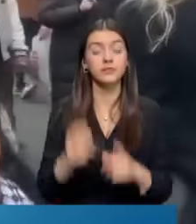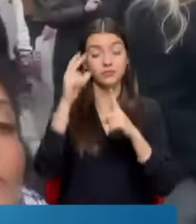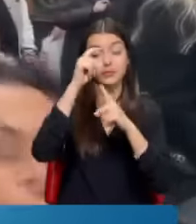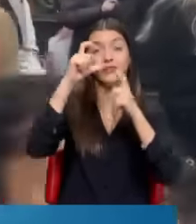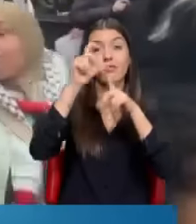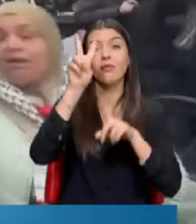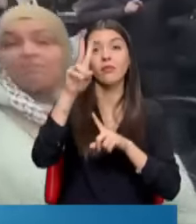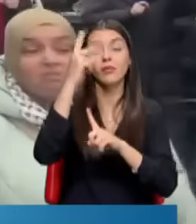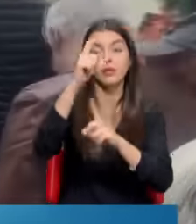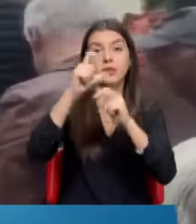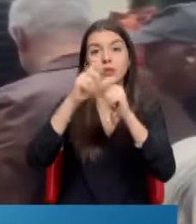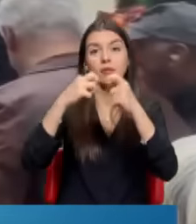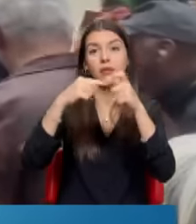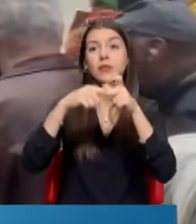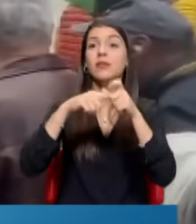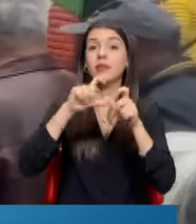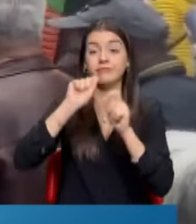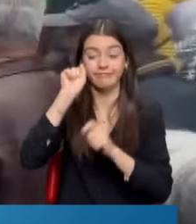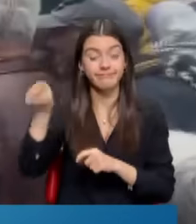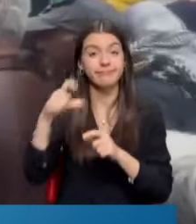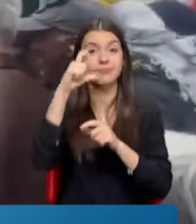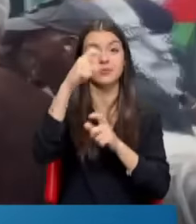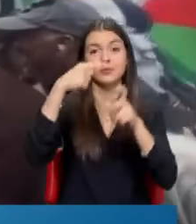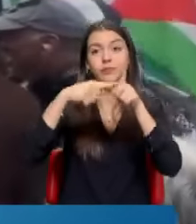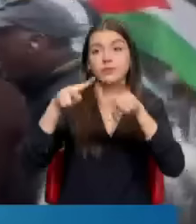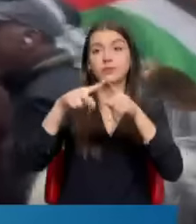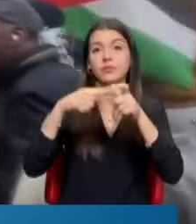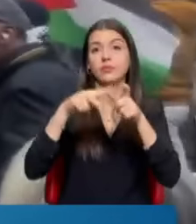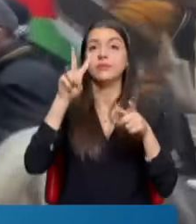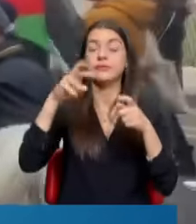İsviçre'nin başkenti Cenevre'de.